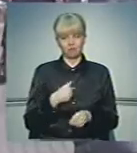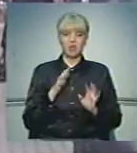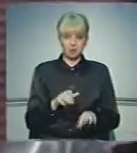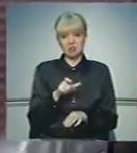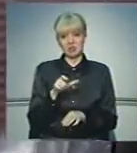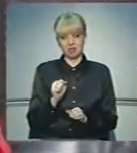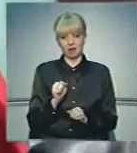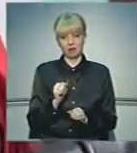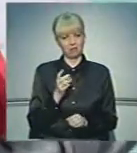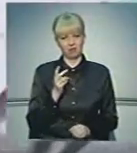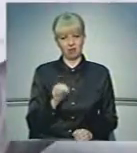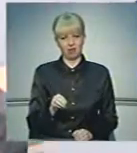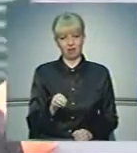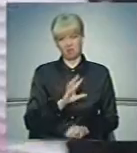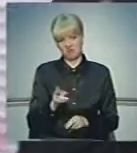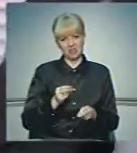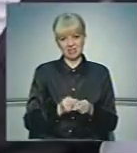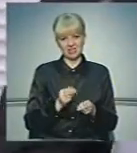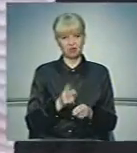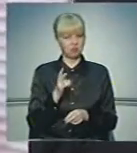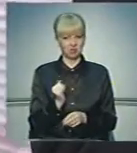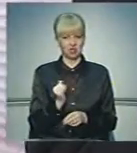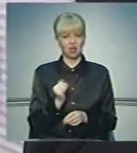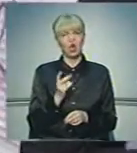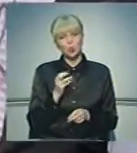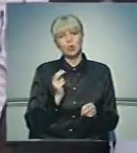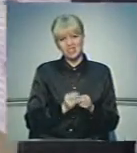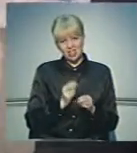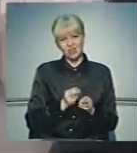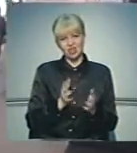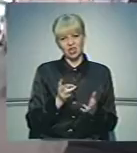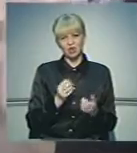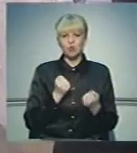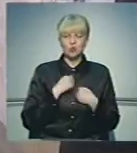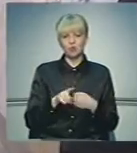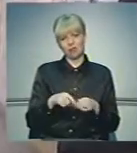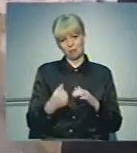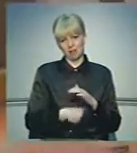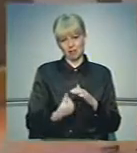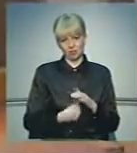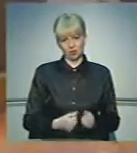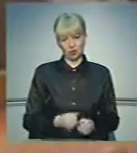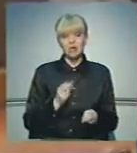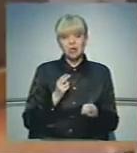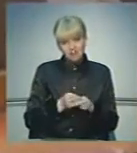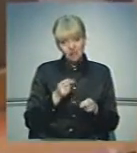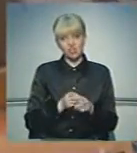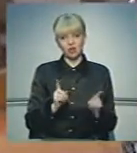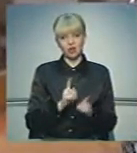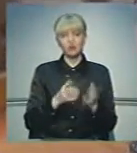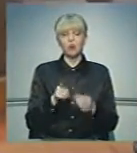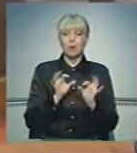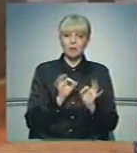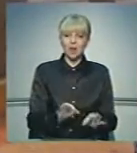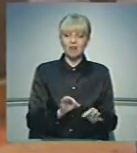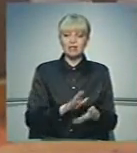за. Ні, не заважають. Ні. Заважають, скажіть, це шкода, що вони безпритульні. Заважають, але якщо їх